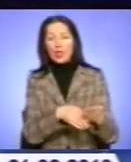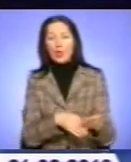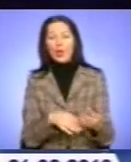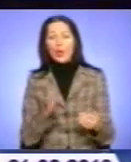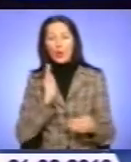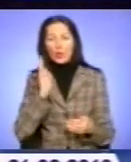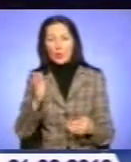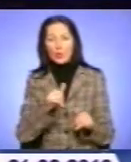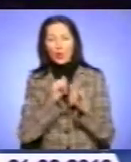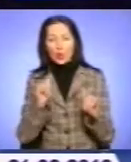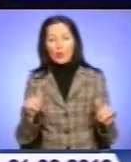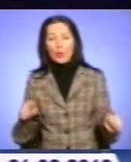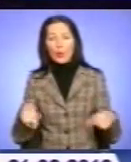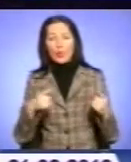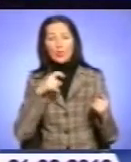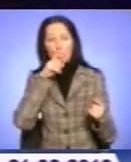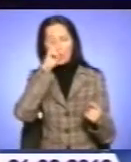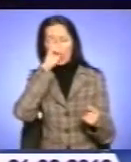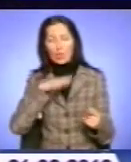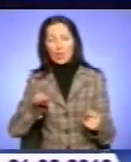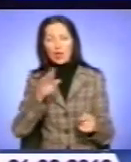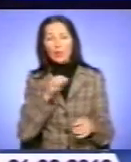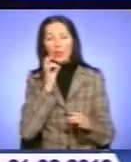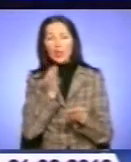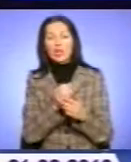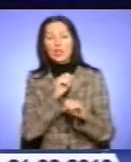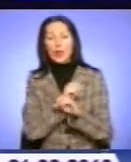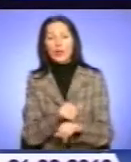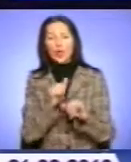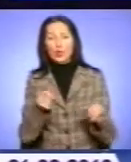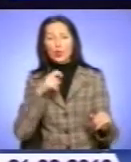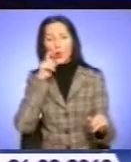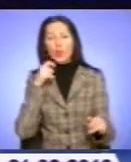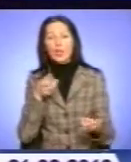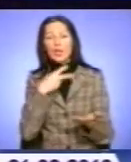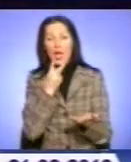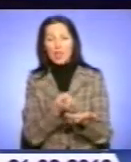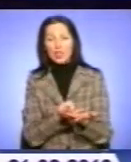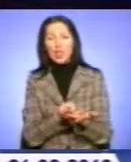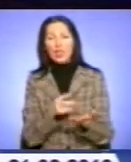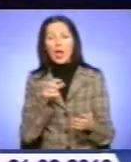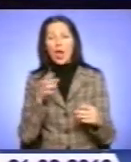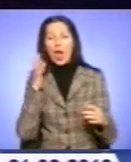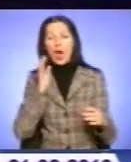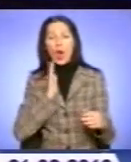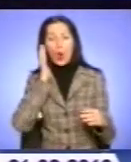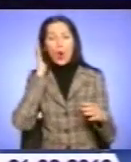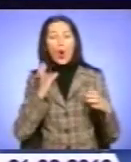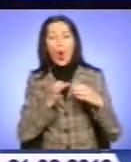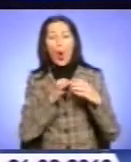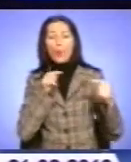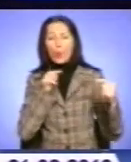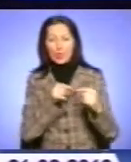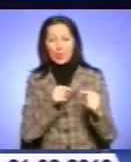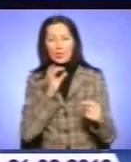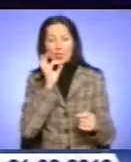держави. Відповідальність за гальмування розвитку України лежить на опозиції, заявив прем'єр-міністр Микола Азаров під час чергового